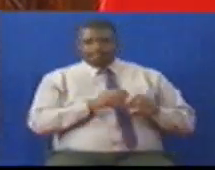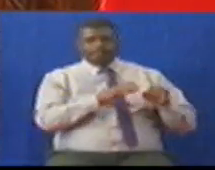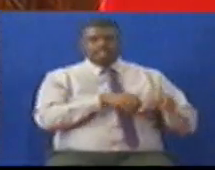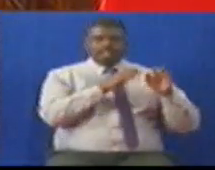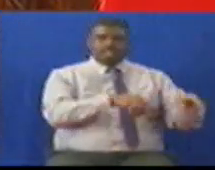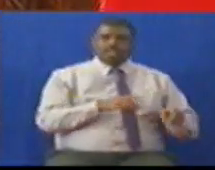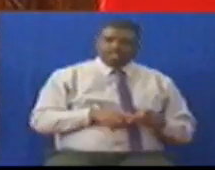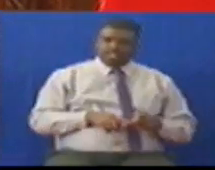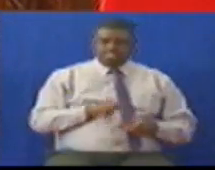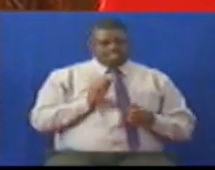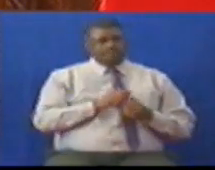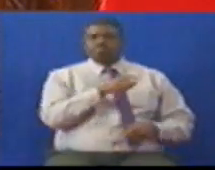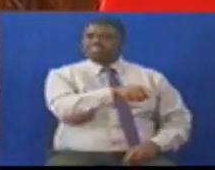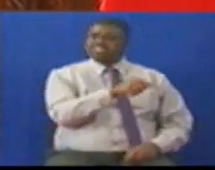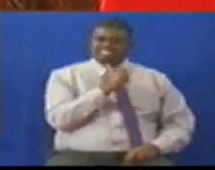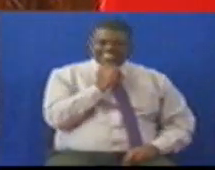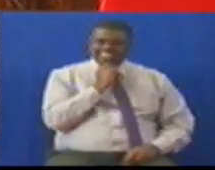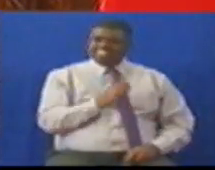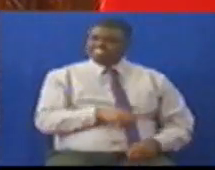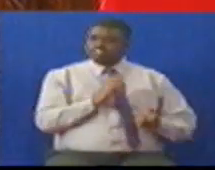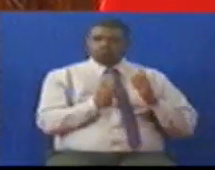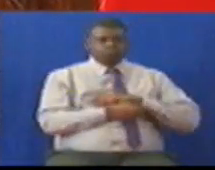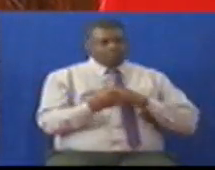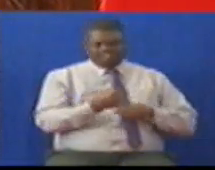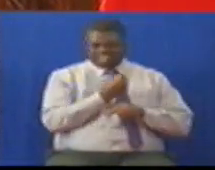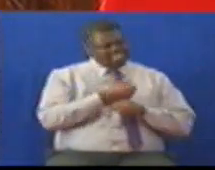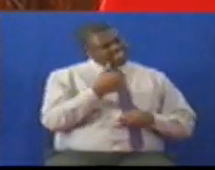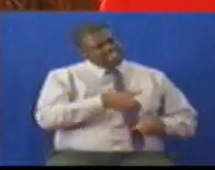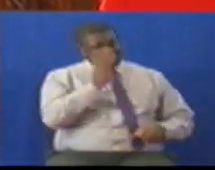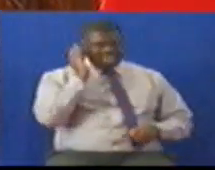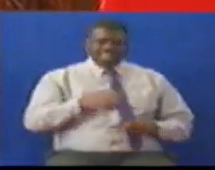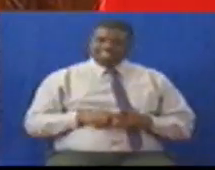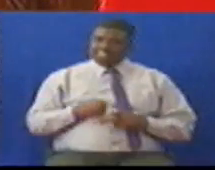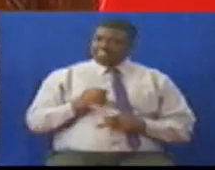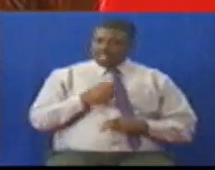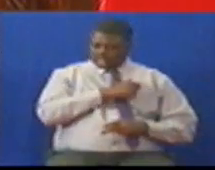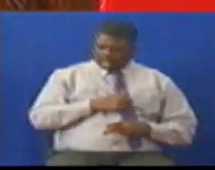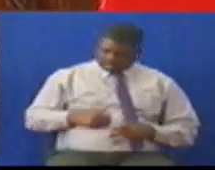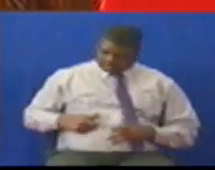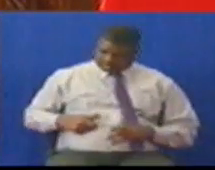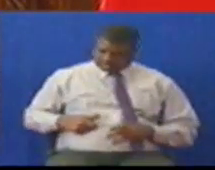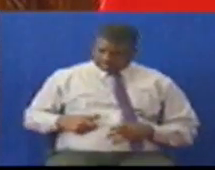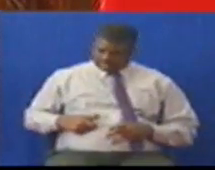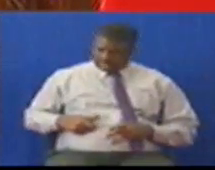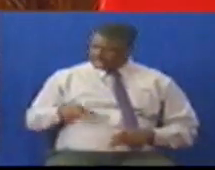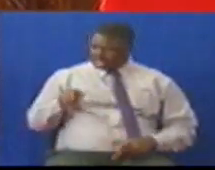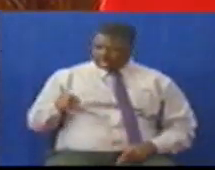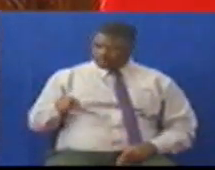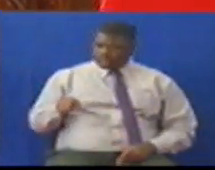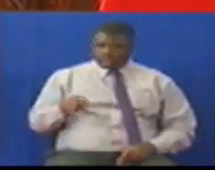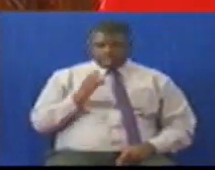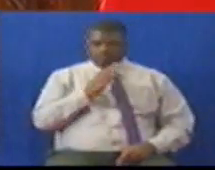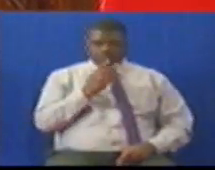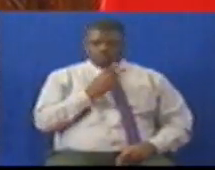Hai. Jambo hili ni kinyume kabisa cha utumishi wa umma. Kama rais ambaye ni mwenyekiti wa chama na waziri mkuu wake hawajawahi kuonekana hadharani